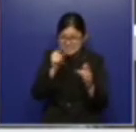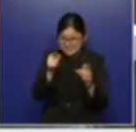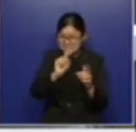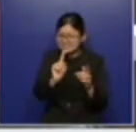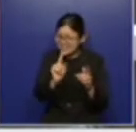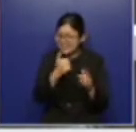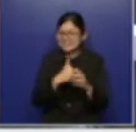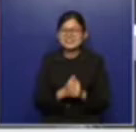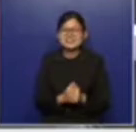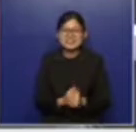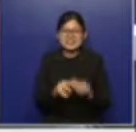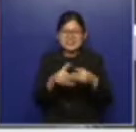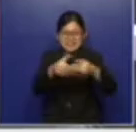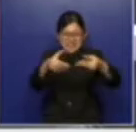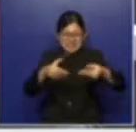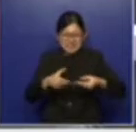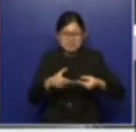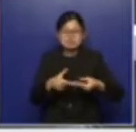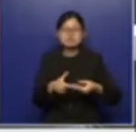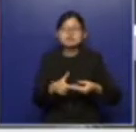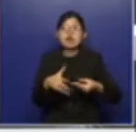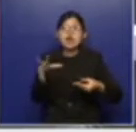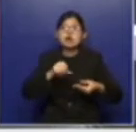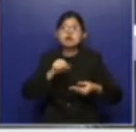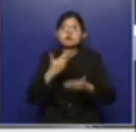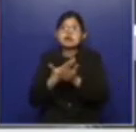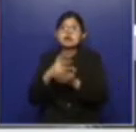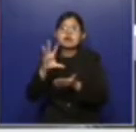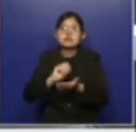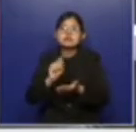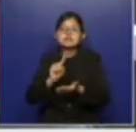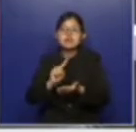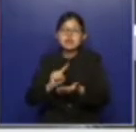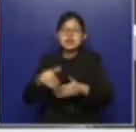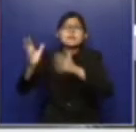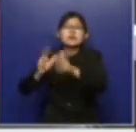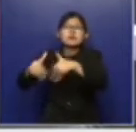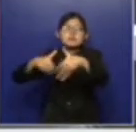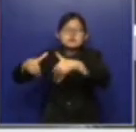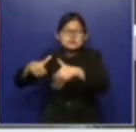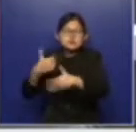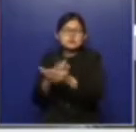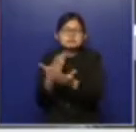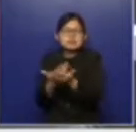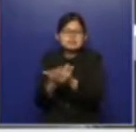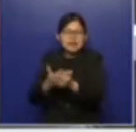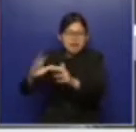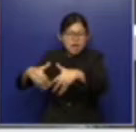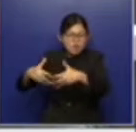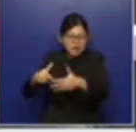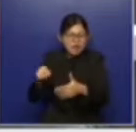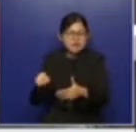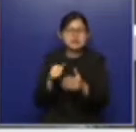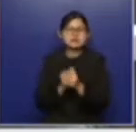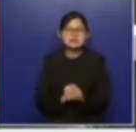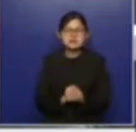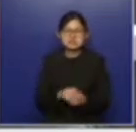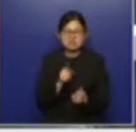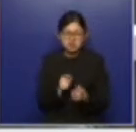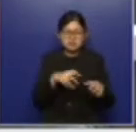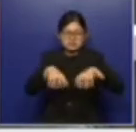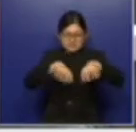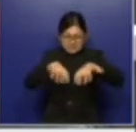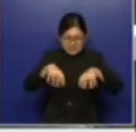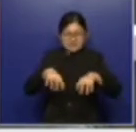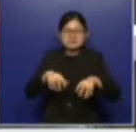างๆที่ท่านทำเนี่ยมันคือเงินของประชาชนทั้งนั้นคลื่นความถี่เป็นของชาติเป็นทรัพยากรของชาติท่านต้องจัดสรรและบริห